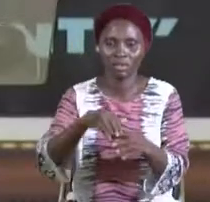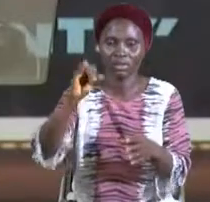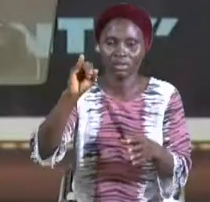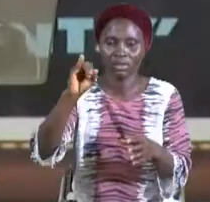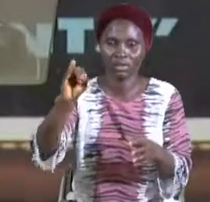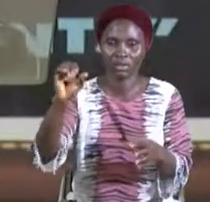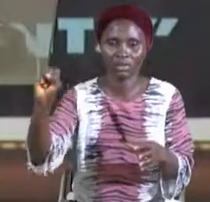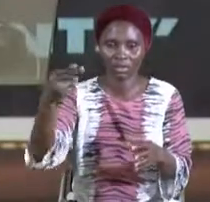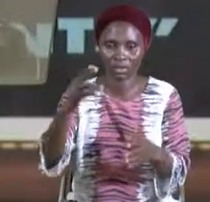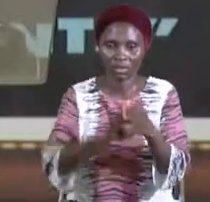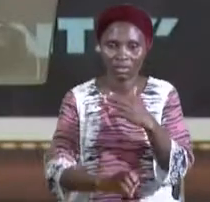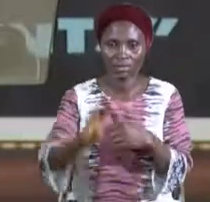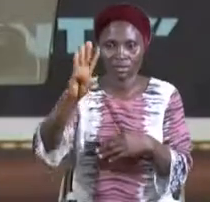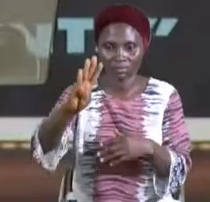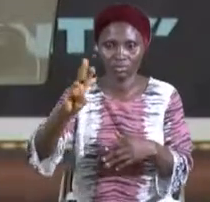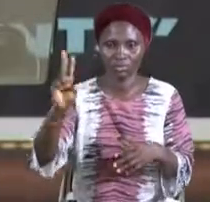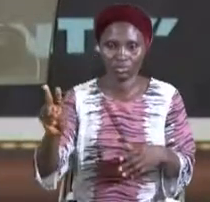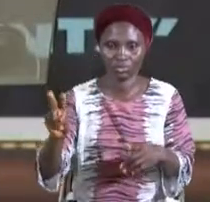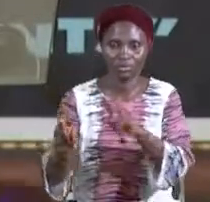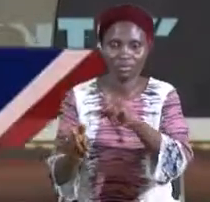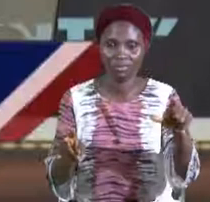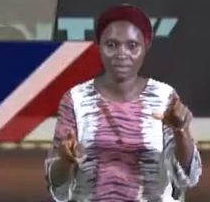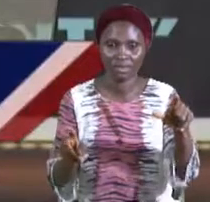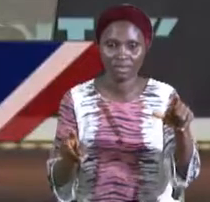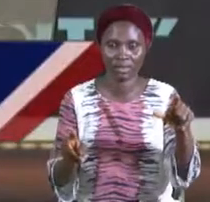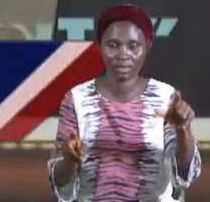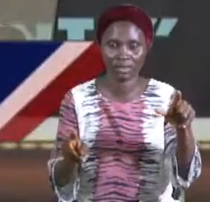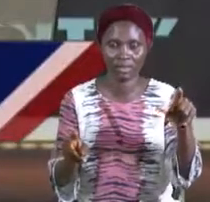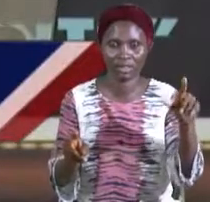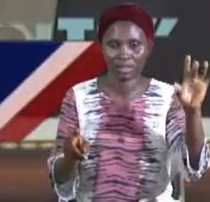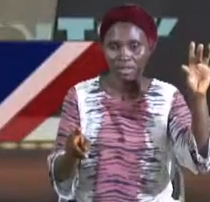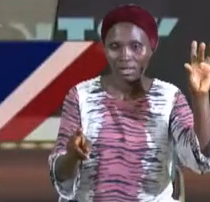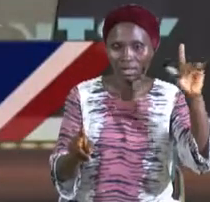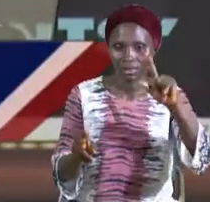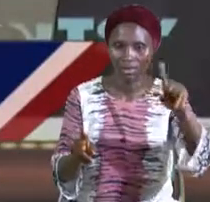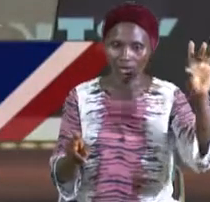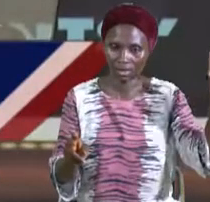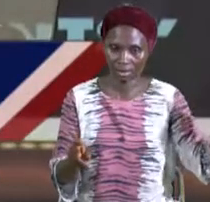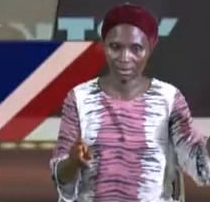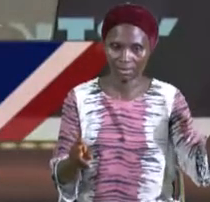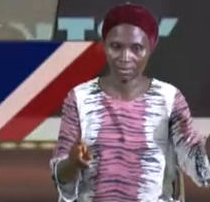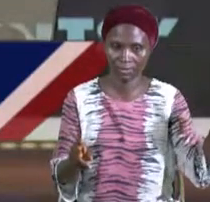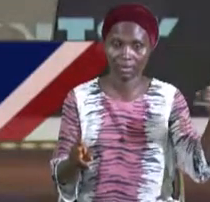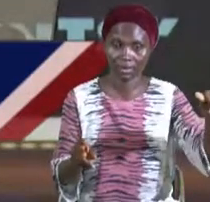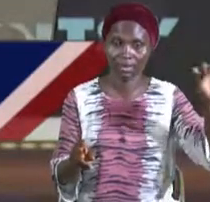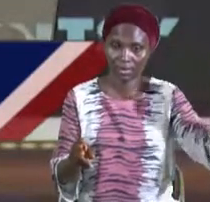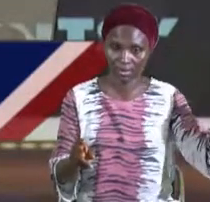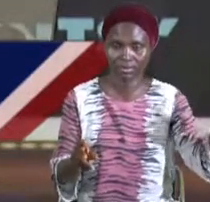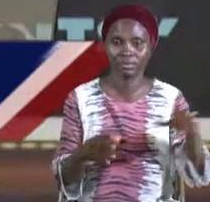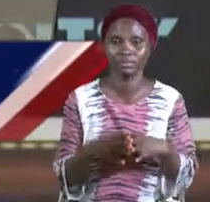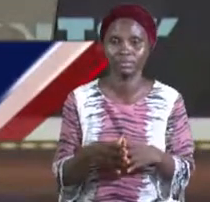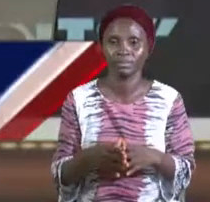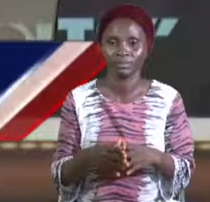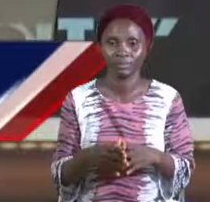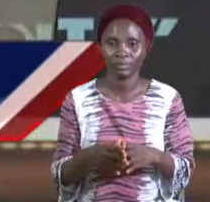42 et nous lisons le verset 18. Ésaïe 42, verset 18. Sourds,